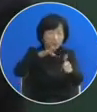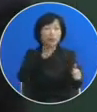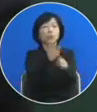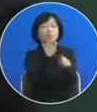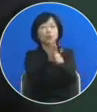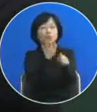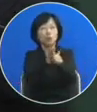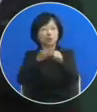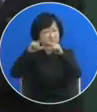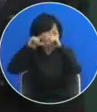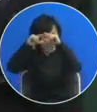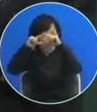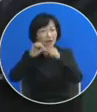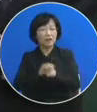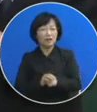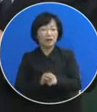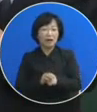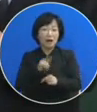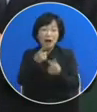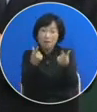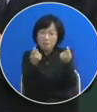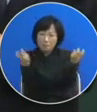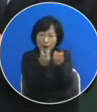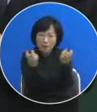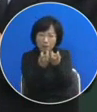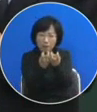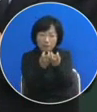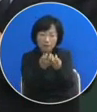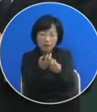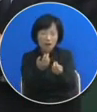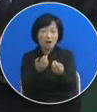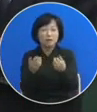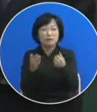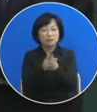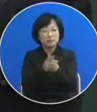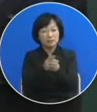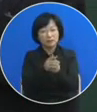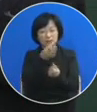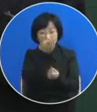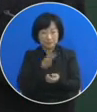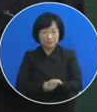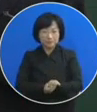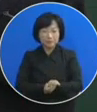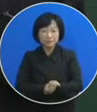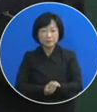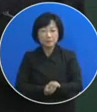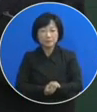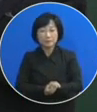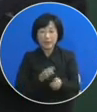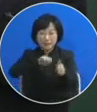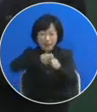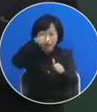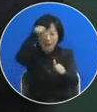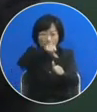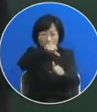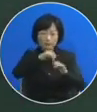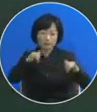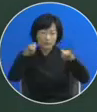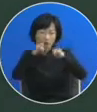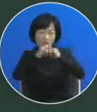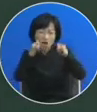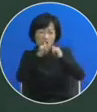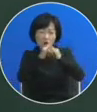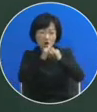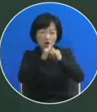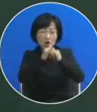식으로 쫙 파고들었기 때문에요. 알 수가 없어요. And because they plow in this way, it's unnoticeable. 이러니까 재앙과 전쟁은 들여닥쳐 개인의